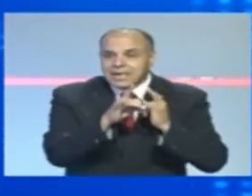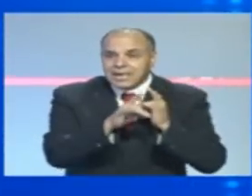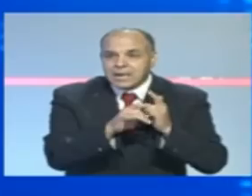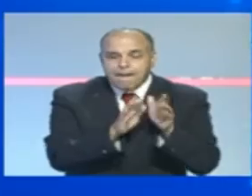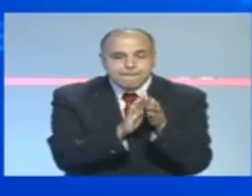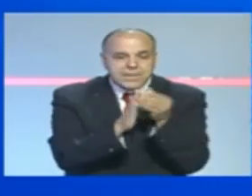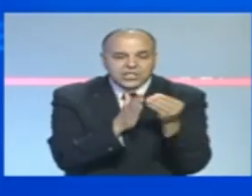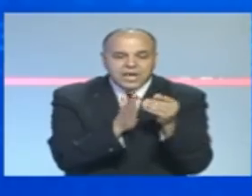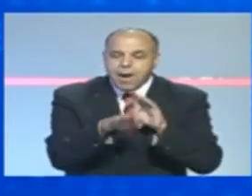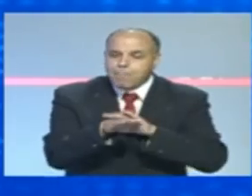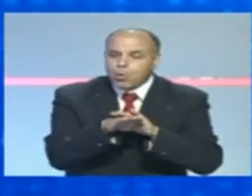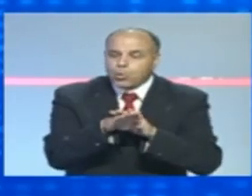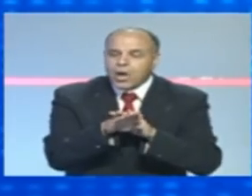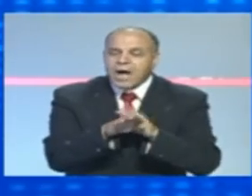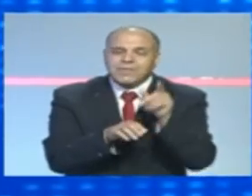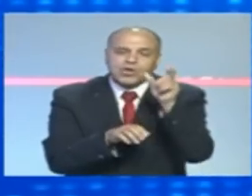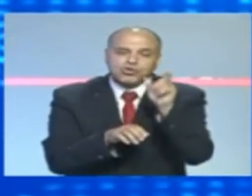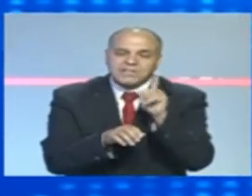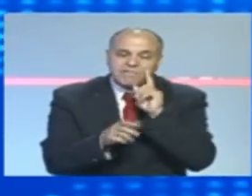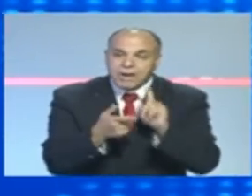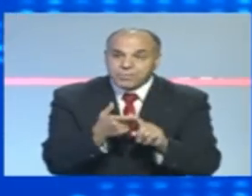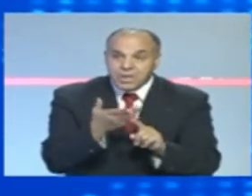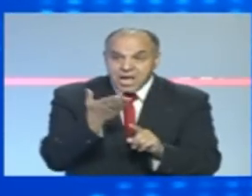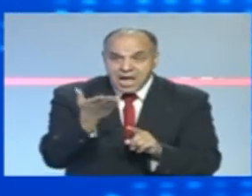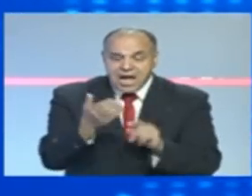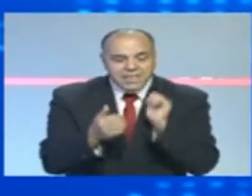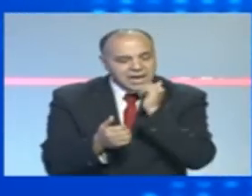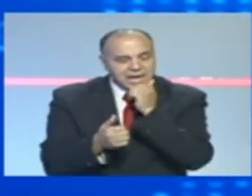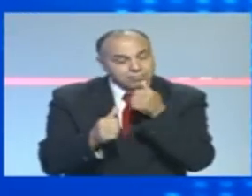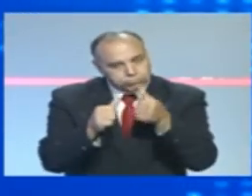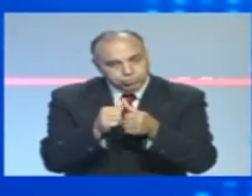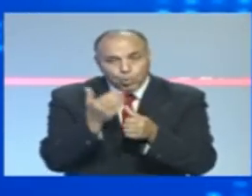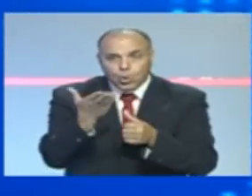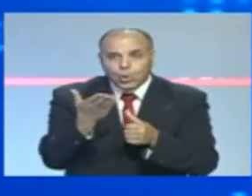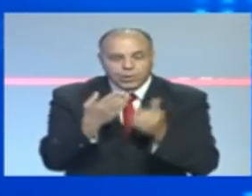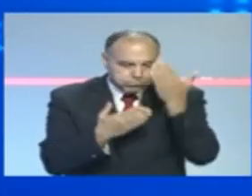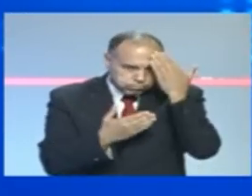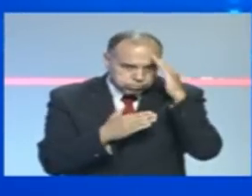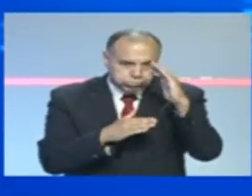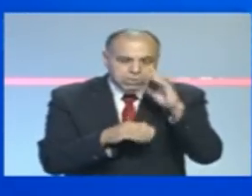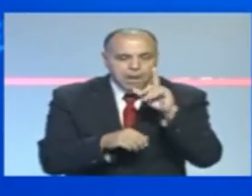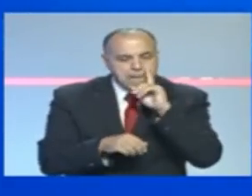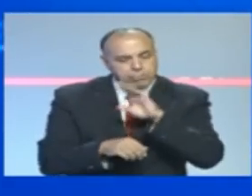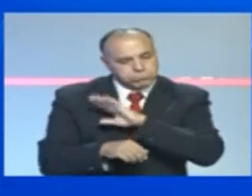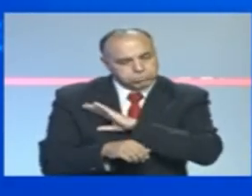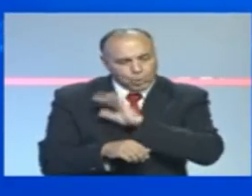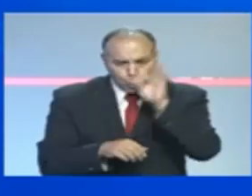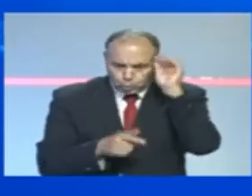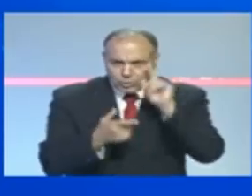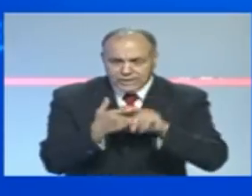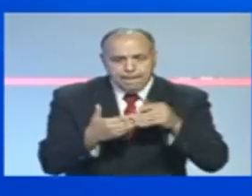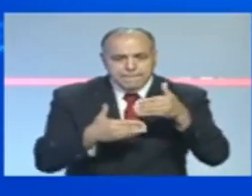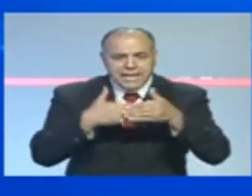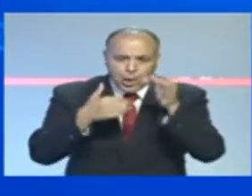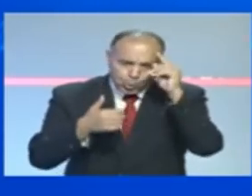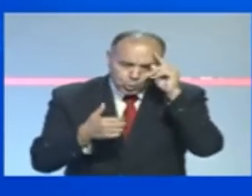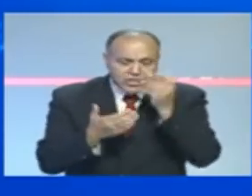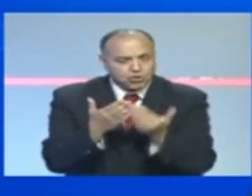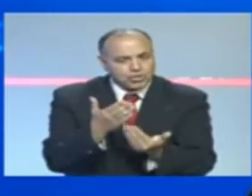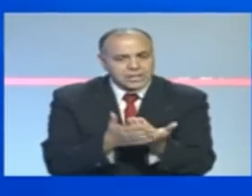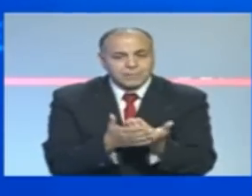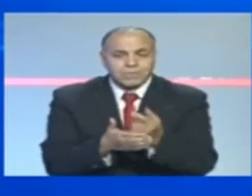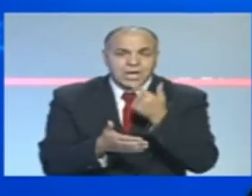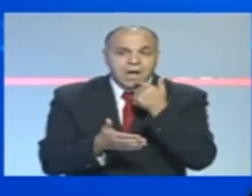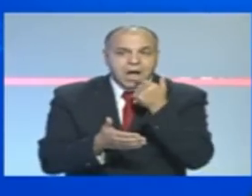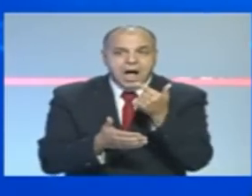مجله الاحوال الشخصيه ويعتبر هذا العيد مناسبه للاعتراف بدور المراه التونسيه في بناء تونس الحديث